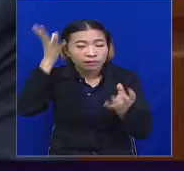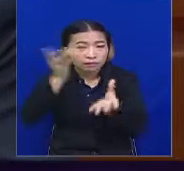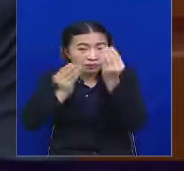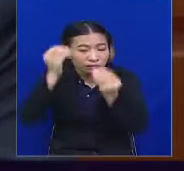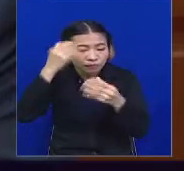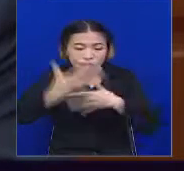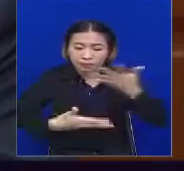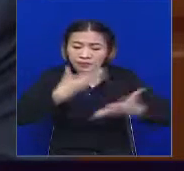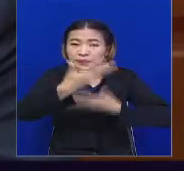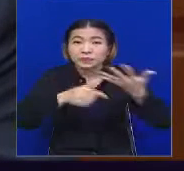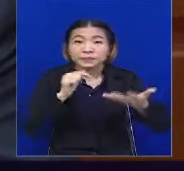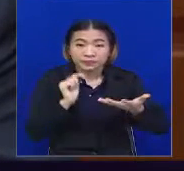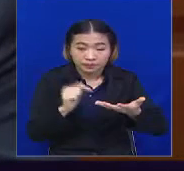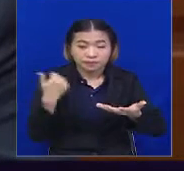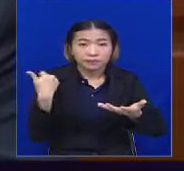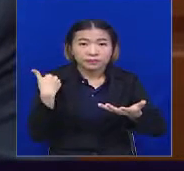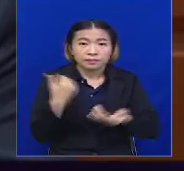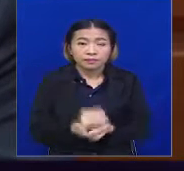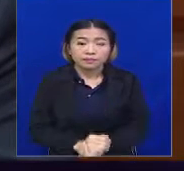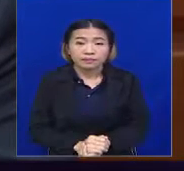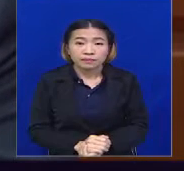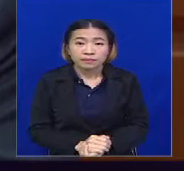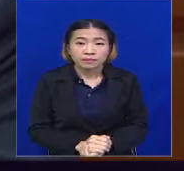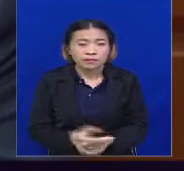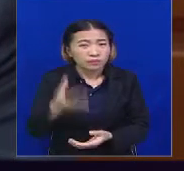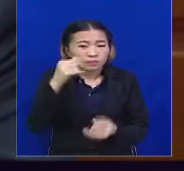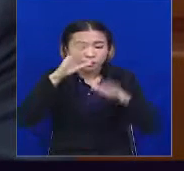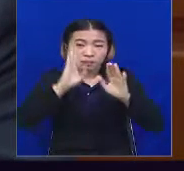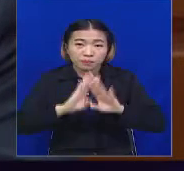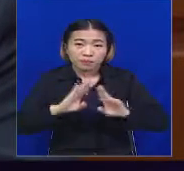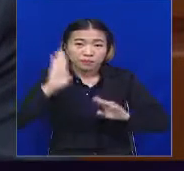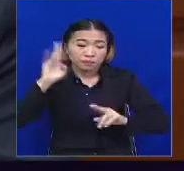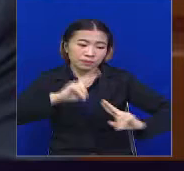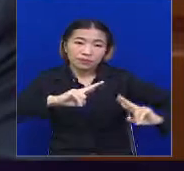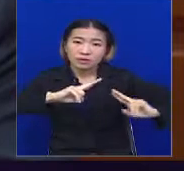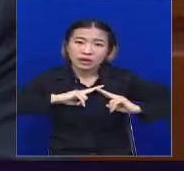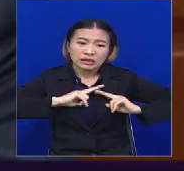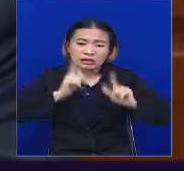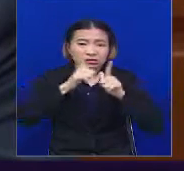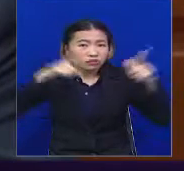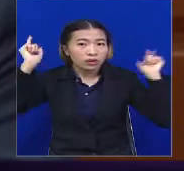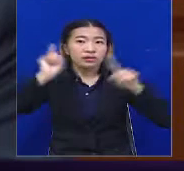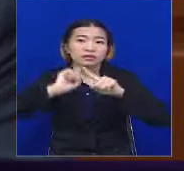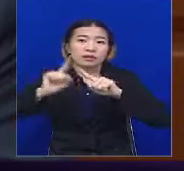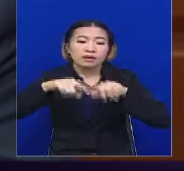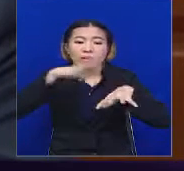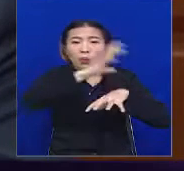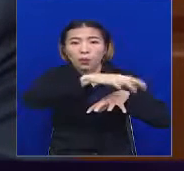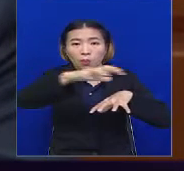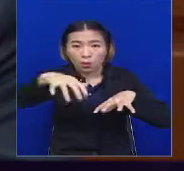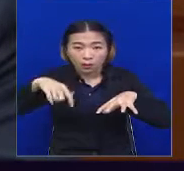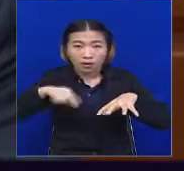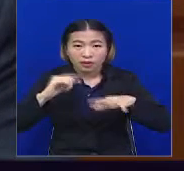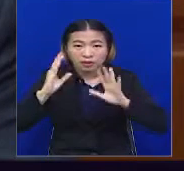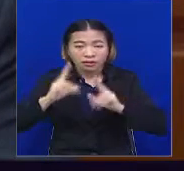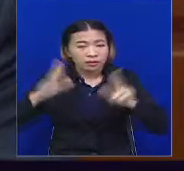ย์นะครับอันนี้ก็หรือว่าบริษัทเอกชนใหญ่ๆนะครับบางบริษัทเช่นกลุ่มเครือเ